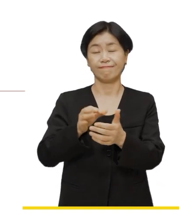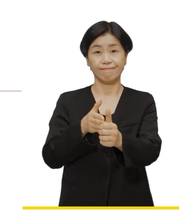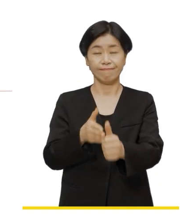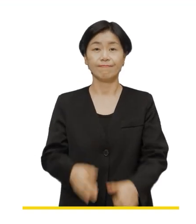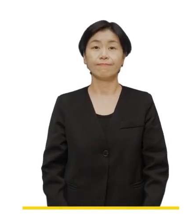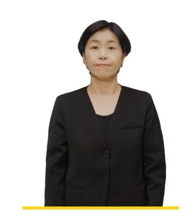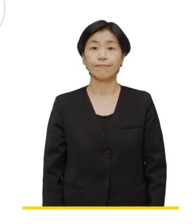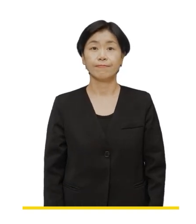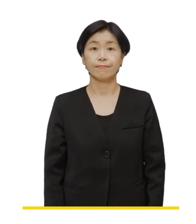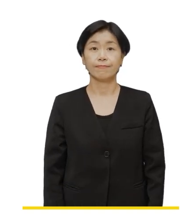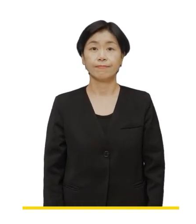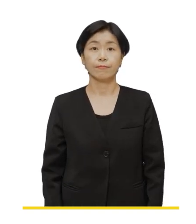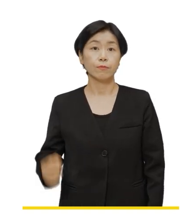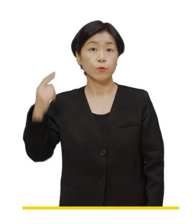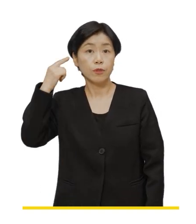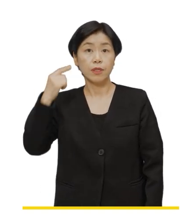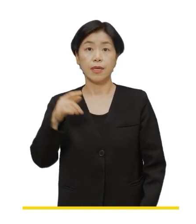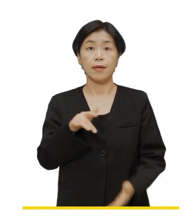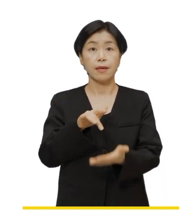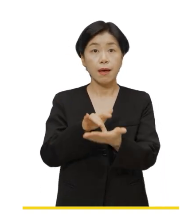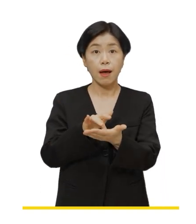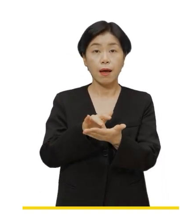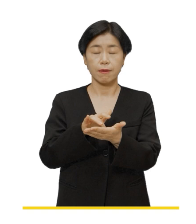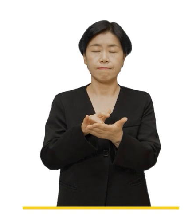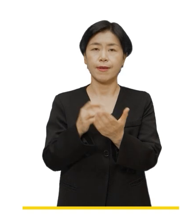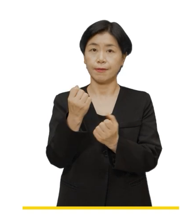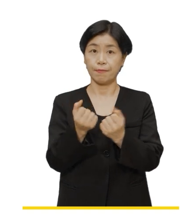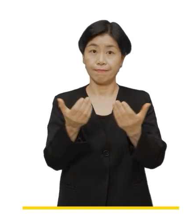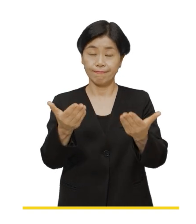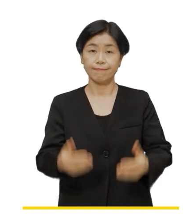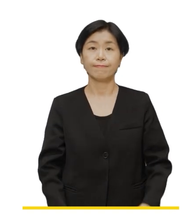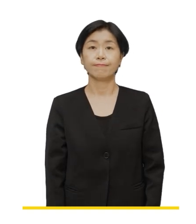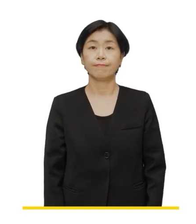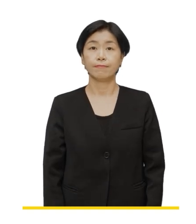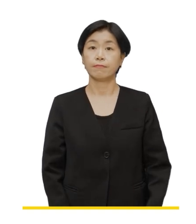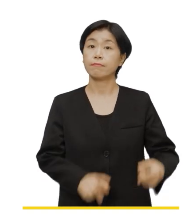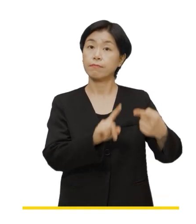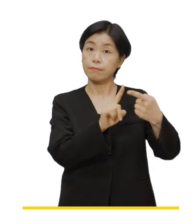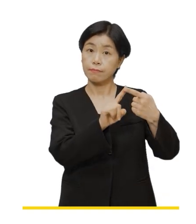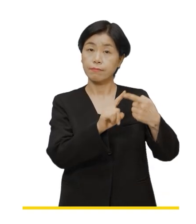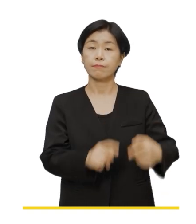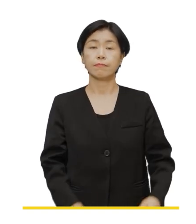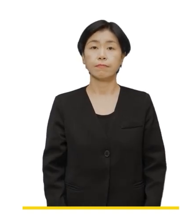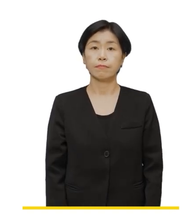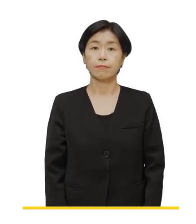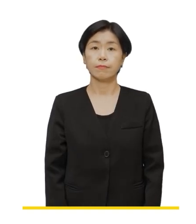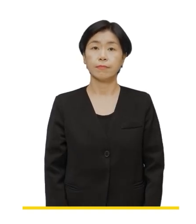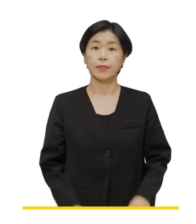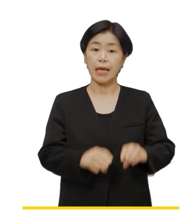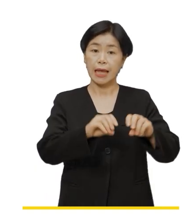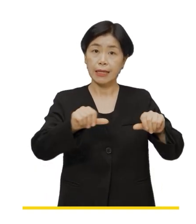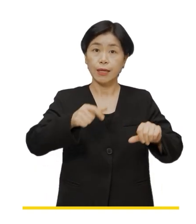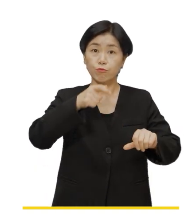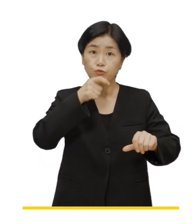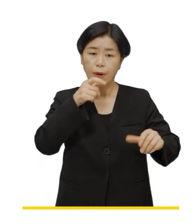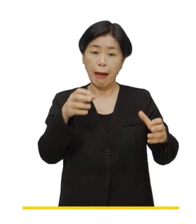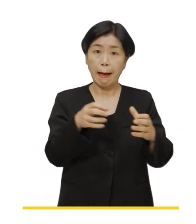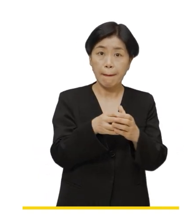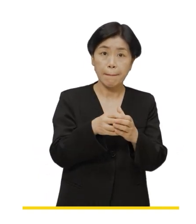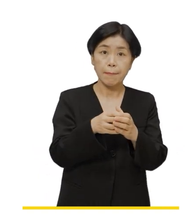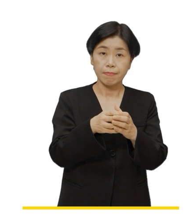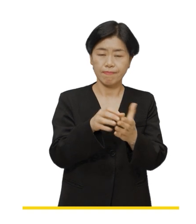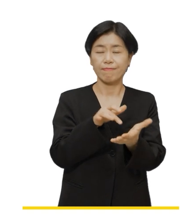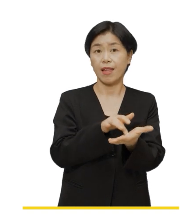사용해요. 귀 약은 이렇게 사용해요. 첫 번째, 액체와 가루가 섞인